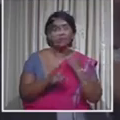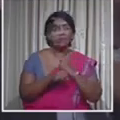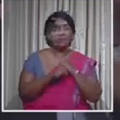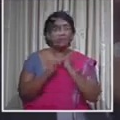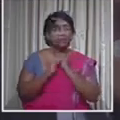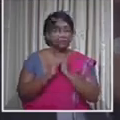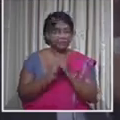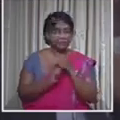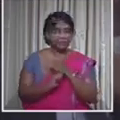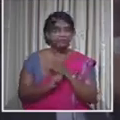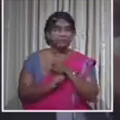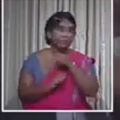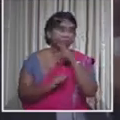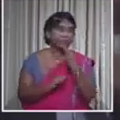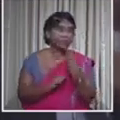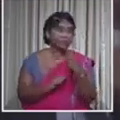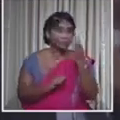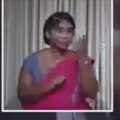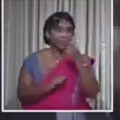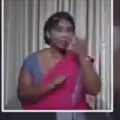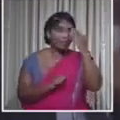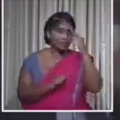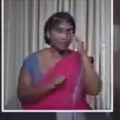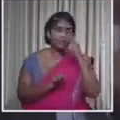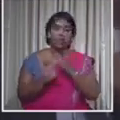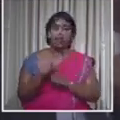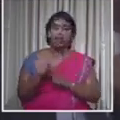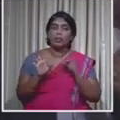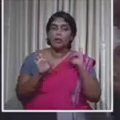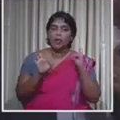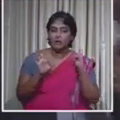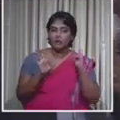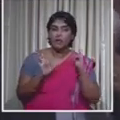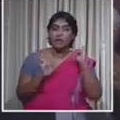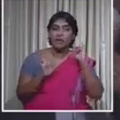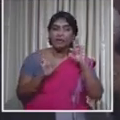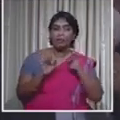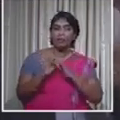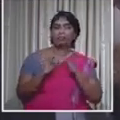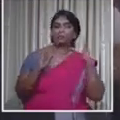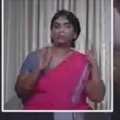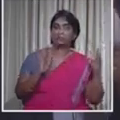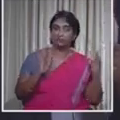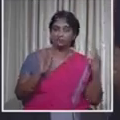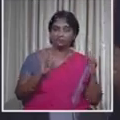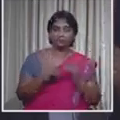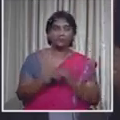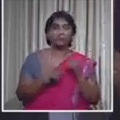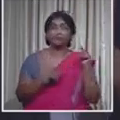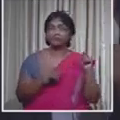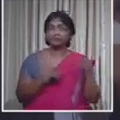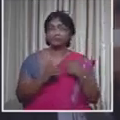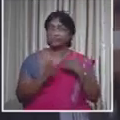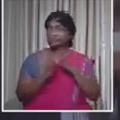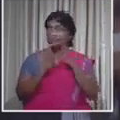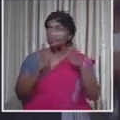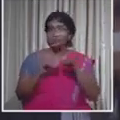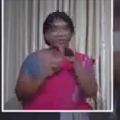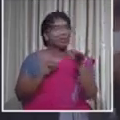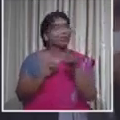සේවයේ විශ්‍රාමික වයස අවුරුදු 60 සිට 65 දක්වා අරගෙන ගිහිල්ලා තියෙනවා. මේක බරපතල